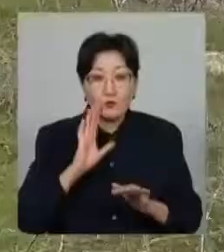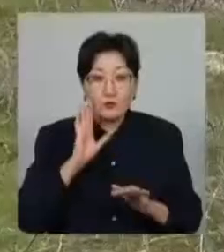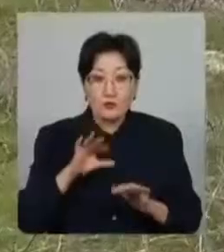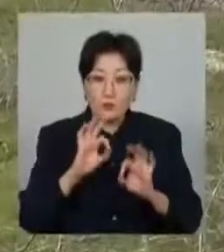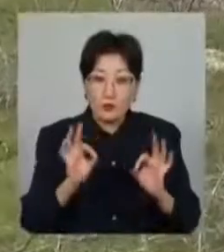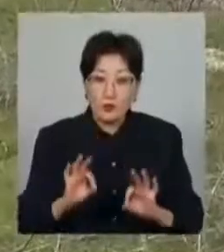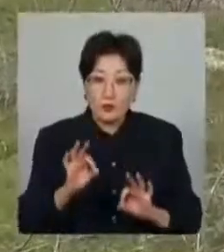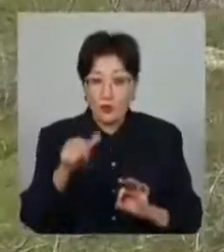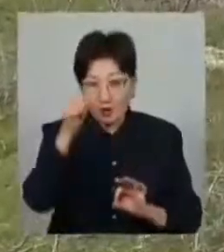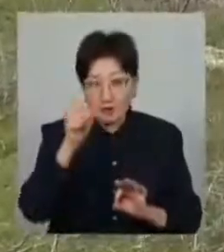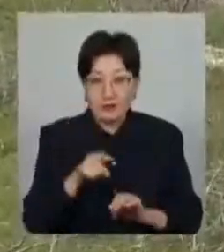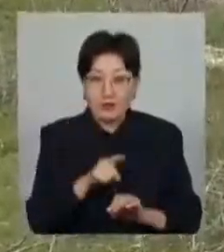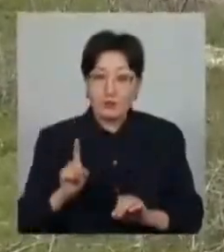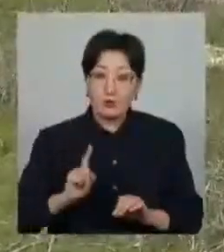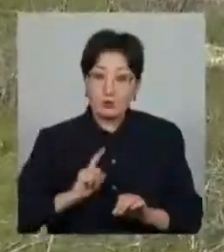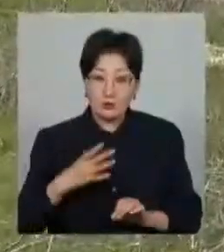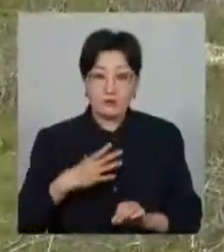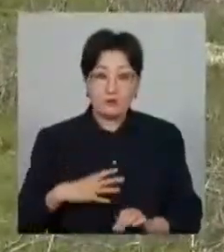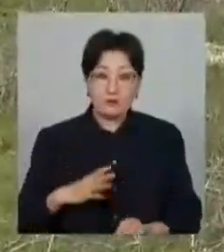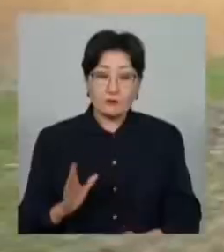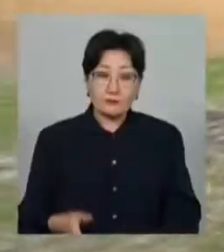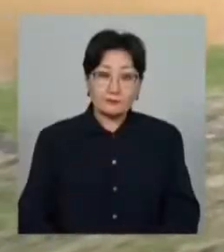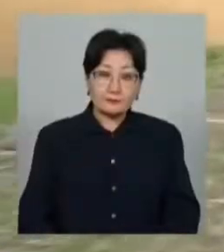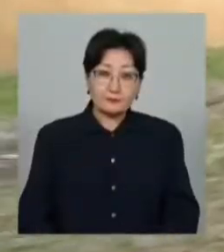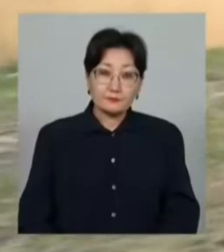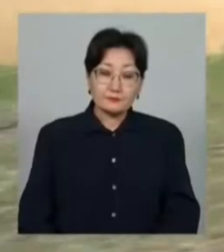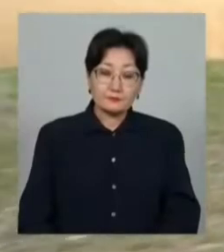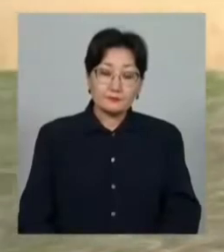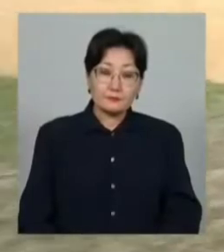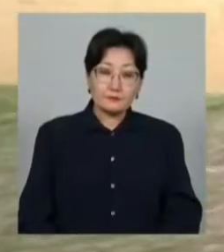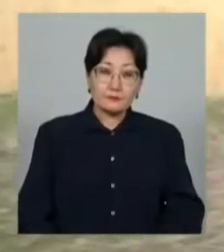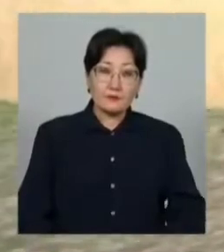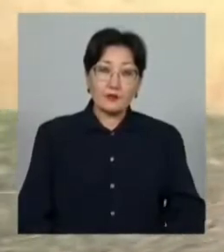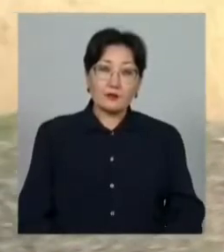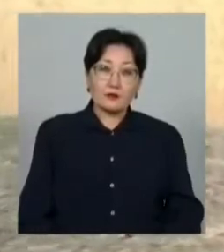күтуге мәжбүр. Мерей Байет, Алматы арнасы, Жамбыл облысынан.